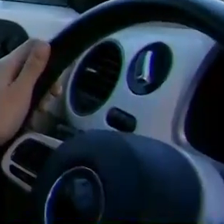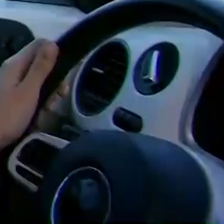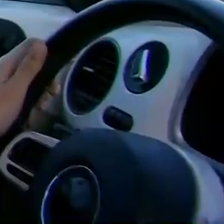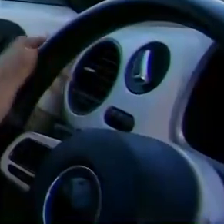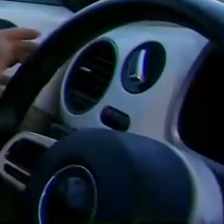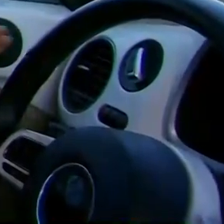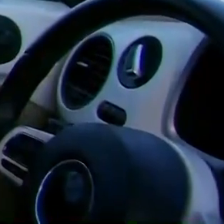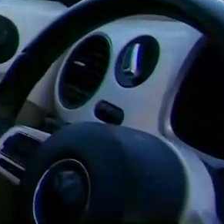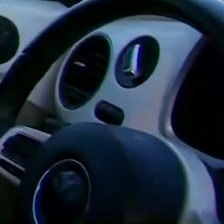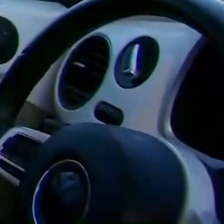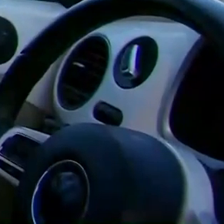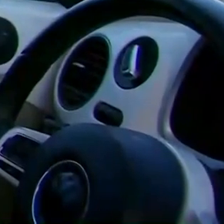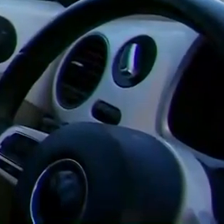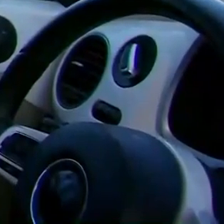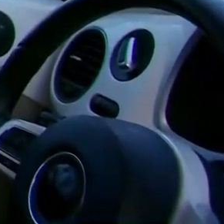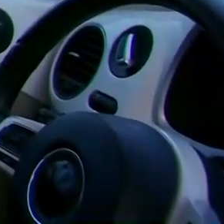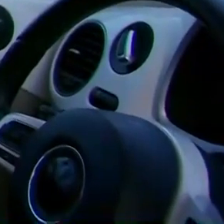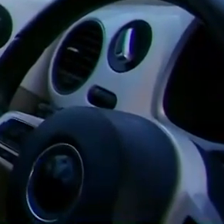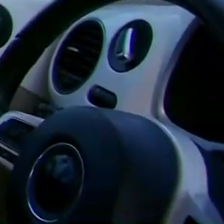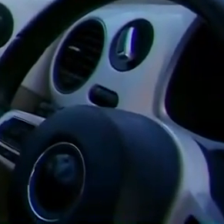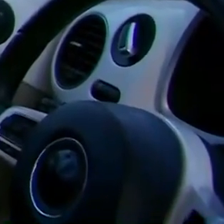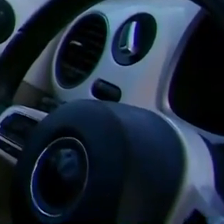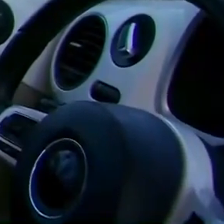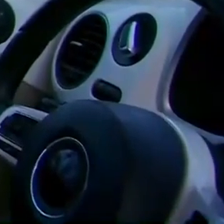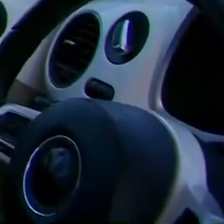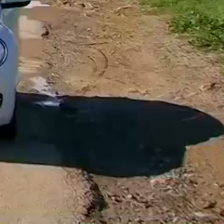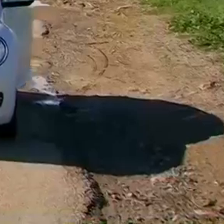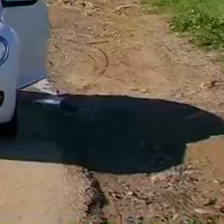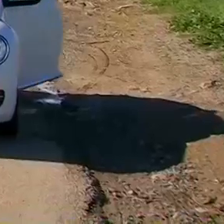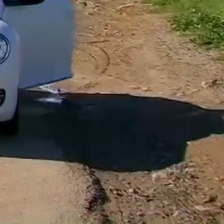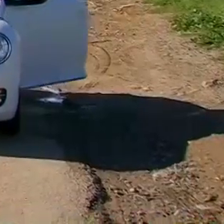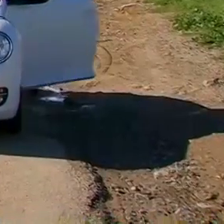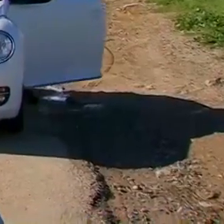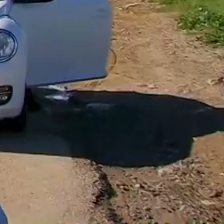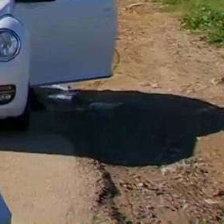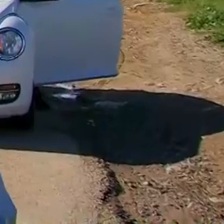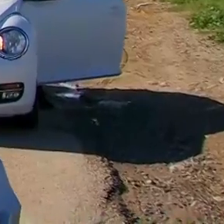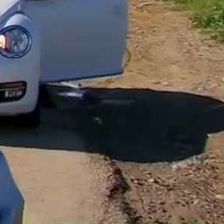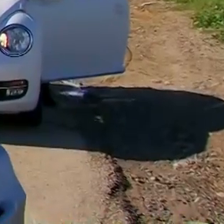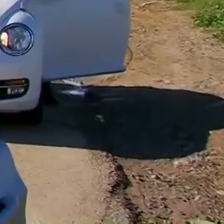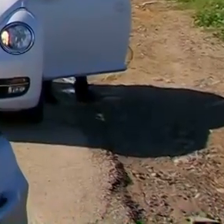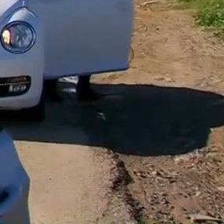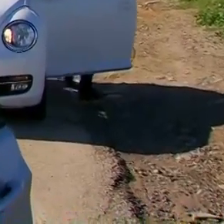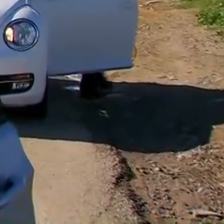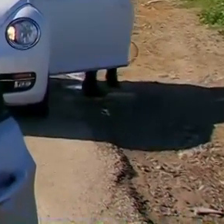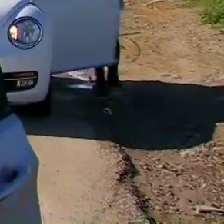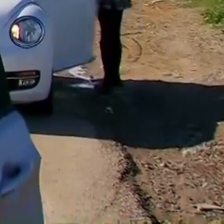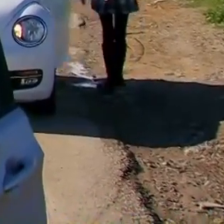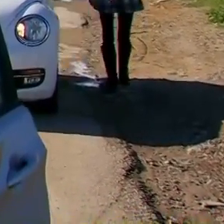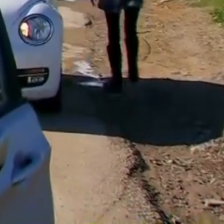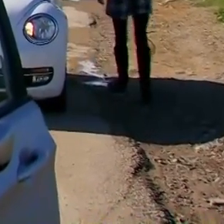El frenini çekip emniyet kemerini çıkardı, sonra arabadan indi. Beyaz arabanın kapıları açık, içinde kimse yok.